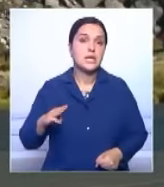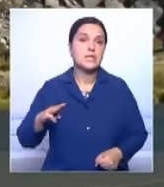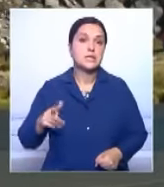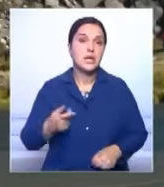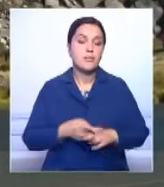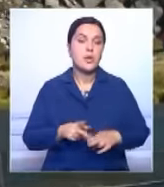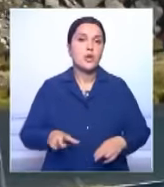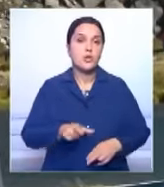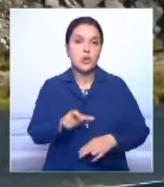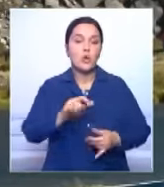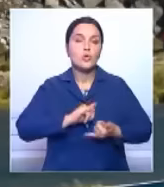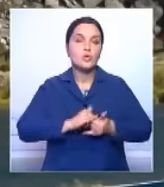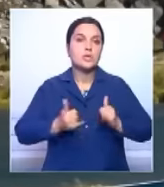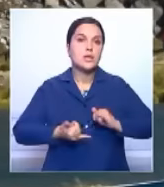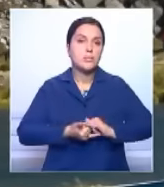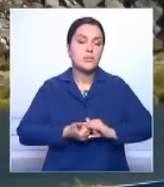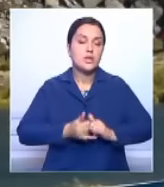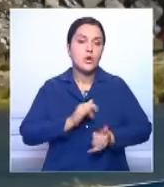дороги